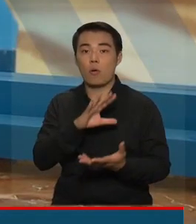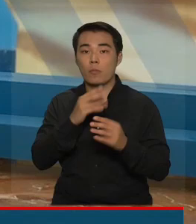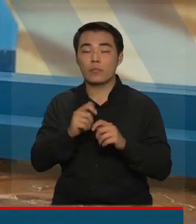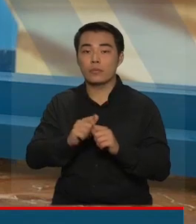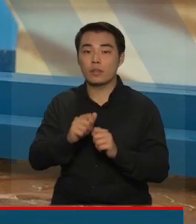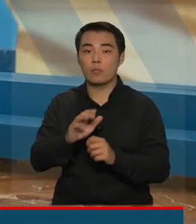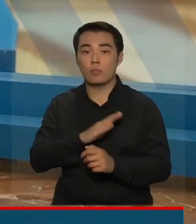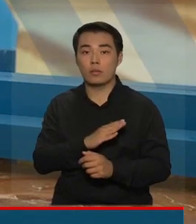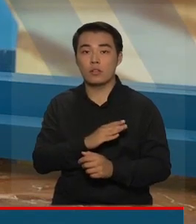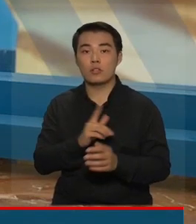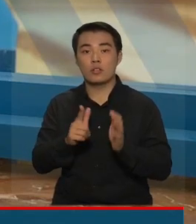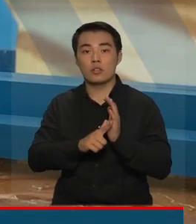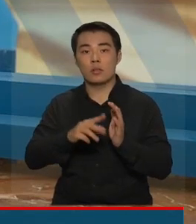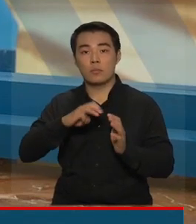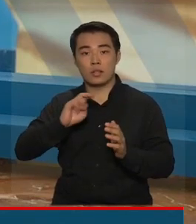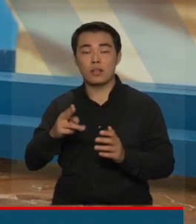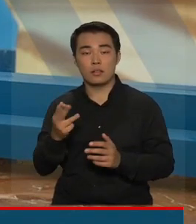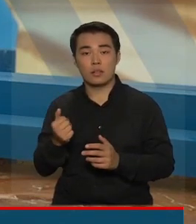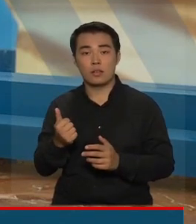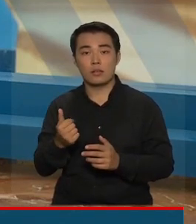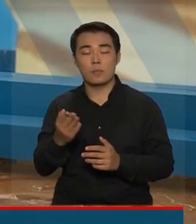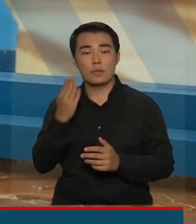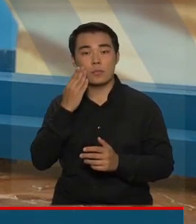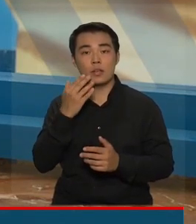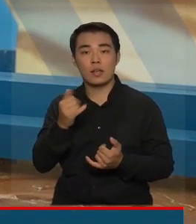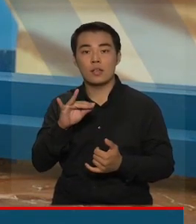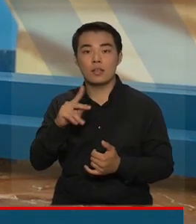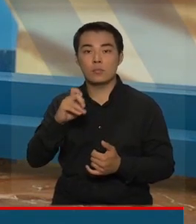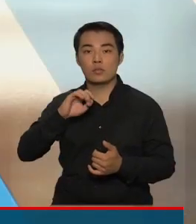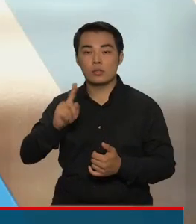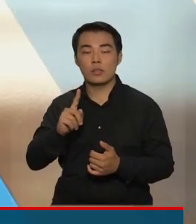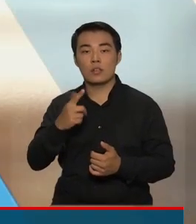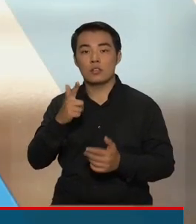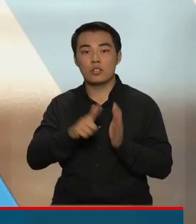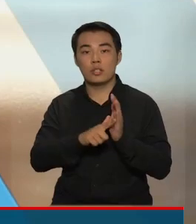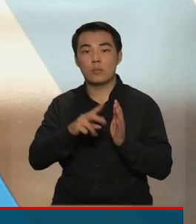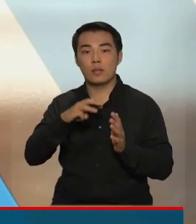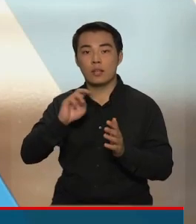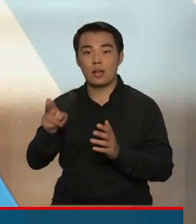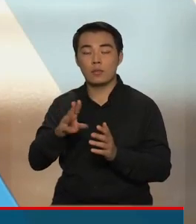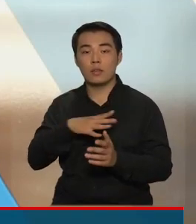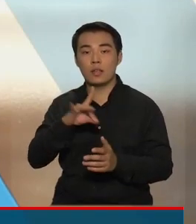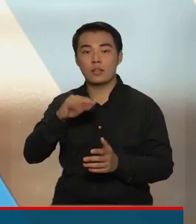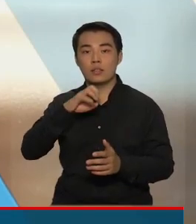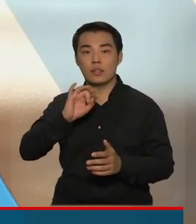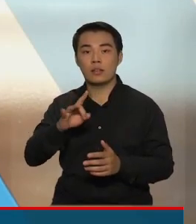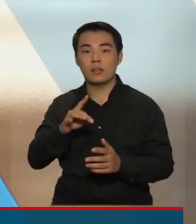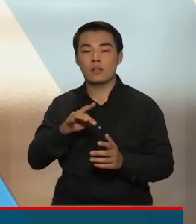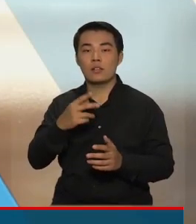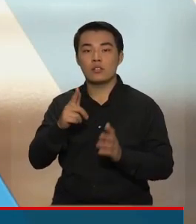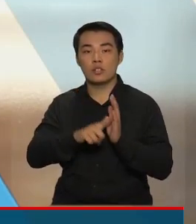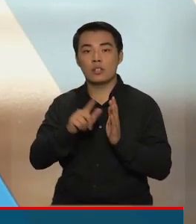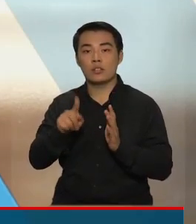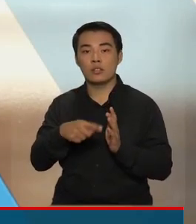бөлінді. 7 миллиард па? Мысалы келтірейік, Екібастұзға 7-4 миллиард біз арқылы кетті. Риддер қаласына 7-2 миллиард біз